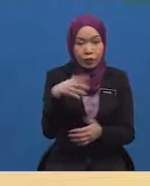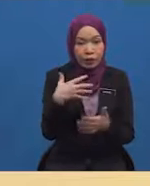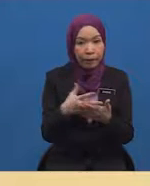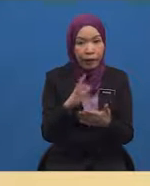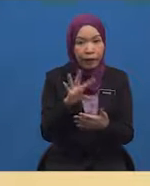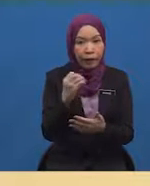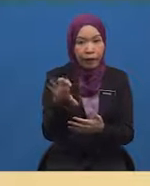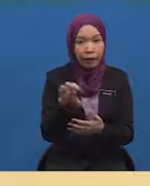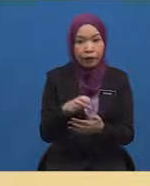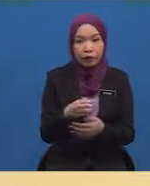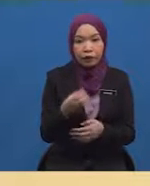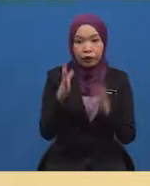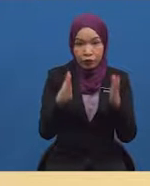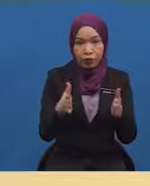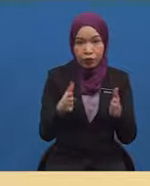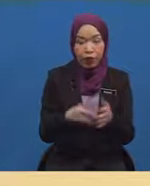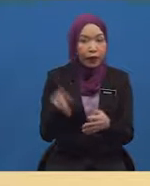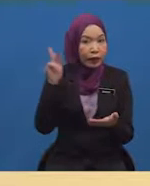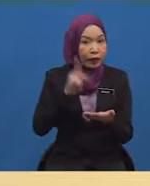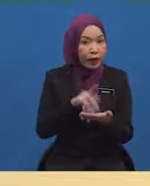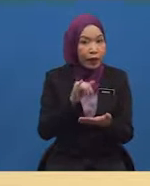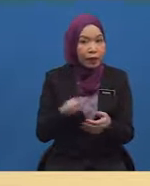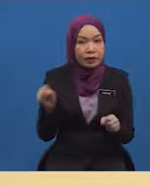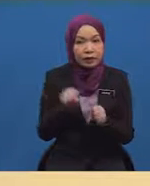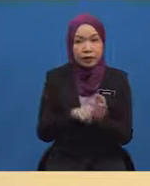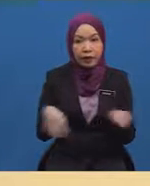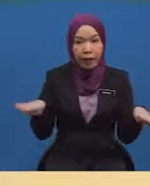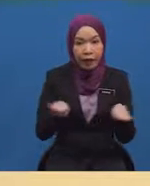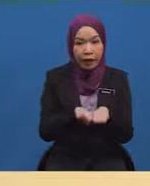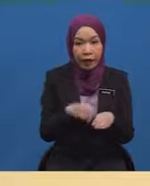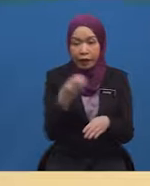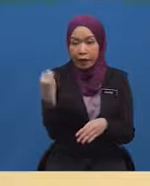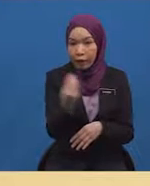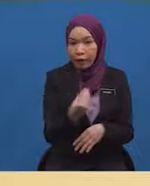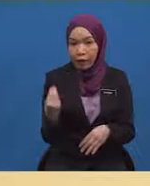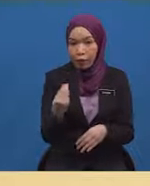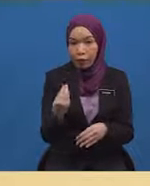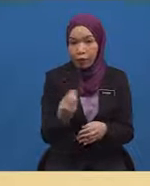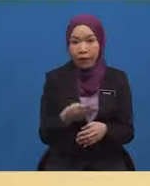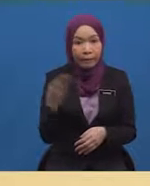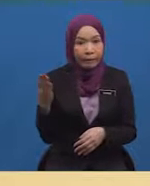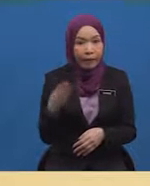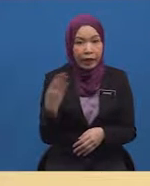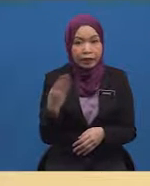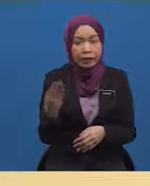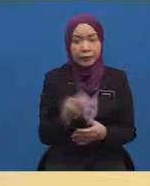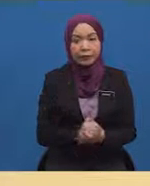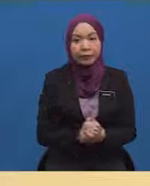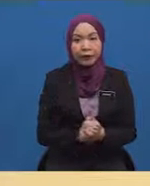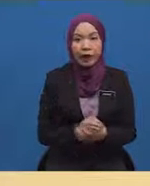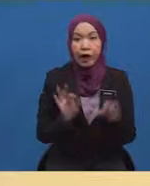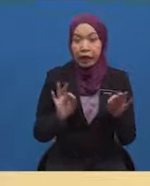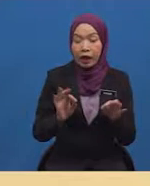persegi, maka dikenali sebagai taburan sederhana. Seterusnya, jika sesuatu kawasan itu